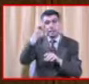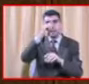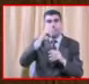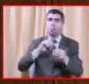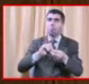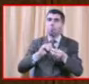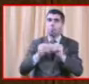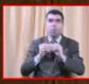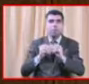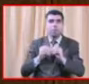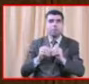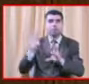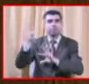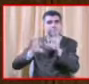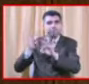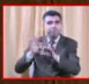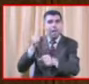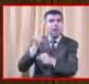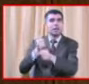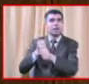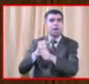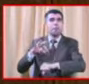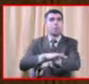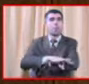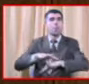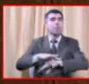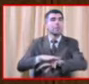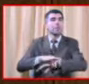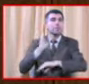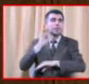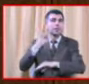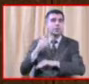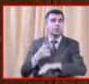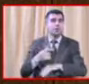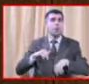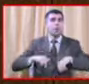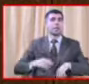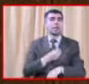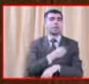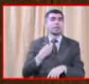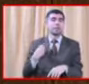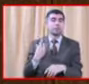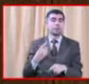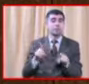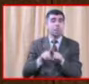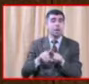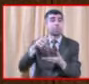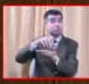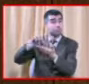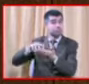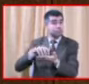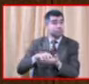ولا نعزه ولا نقدمه الخدمات بجودة إلا بالموارد البشرية. هذا على الصعيد الوطني تنحاول